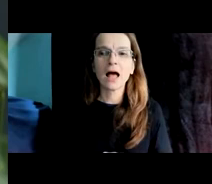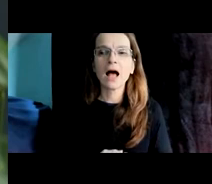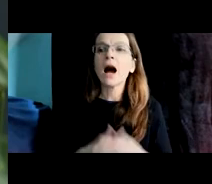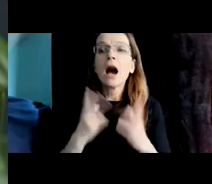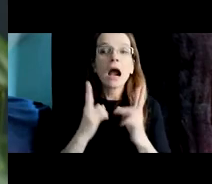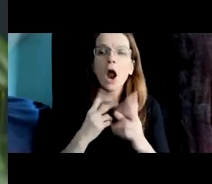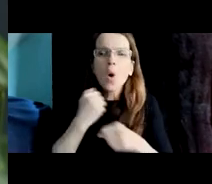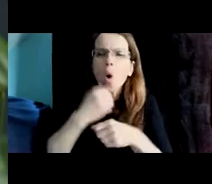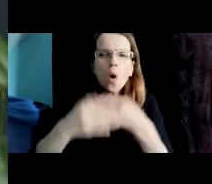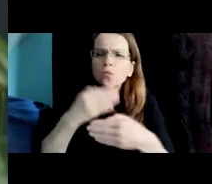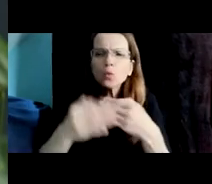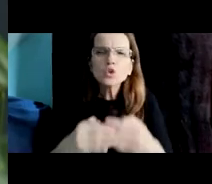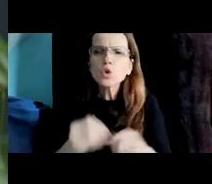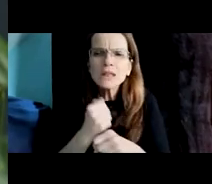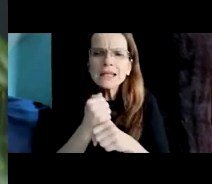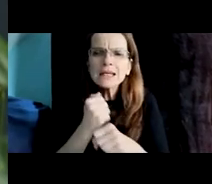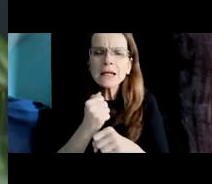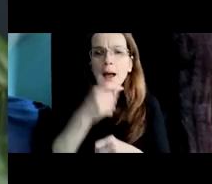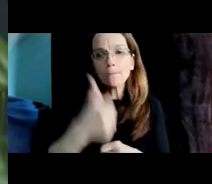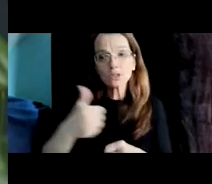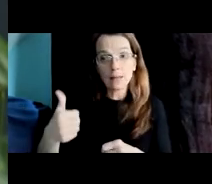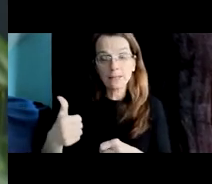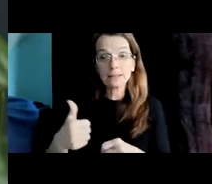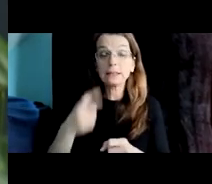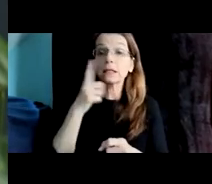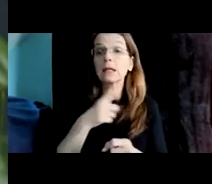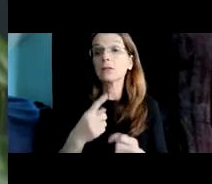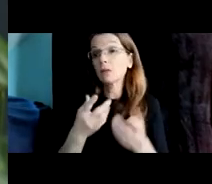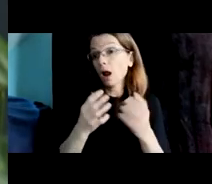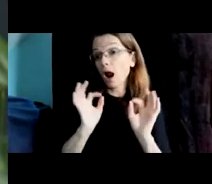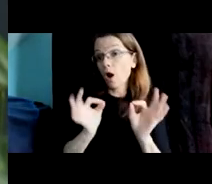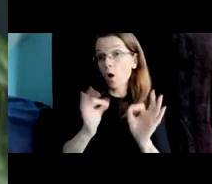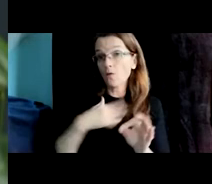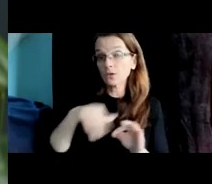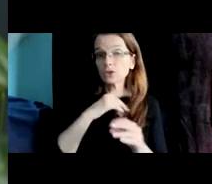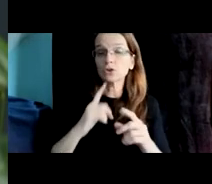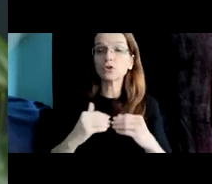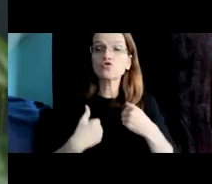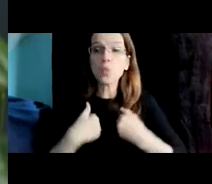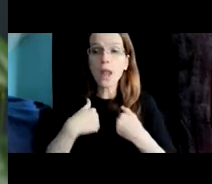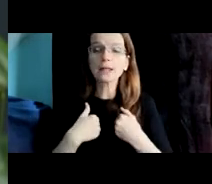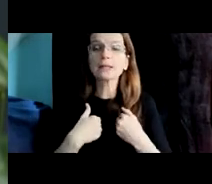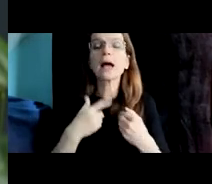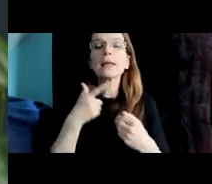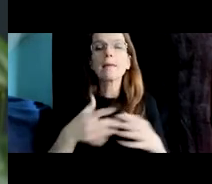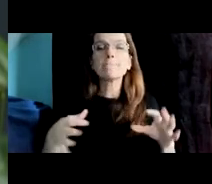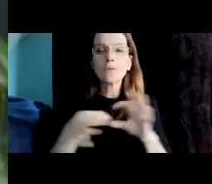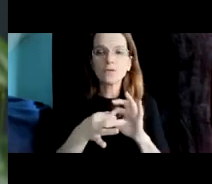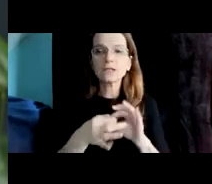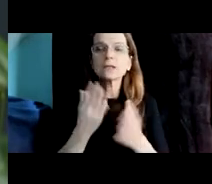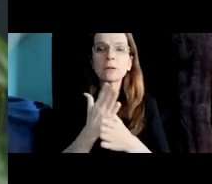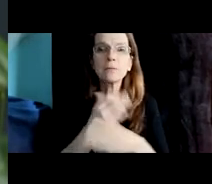Funkcioniranje posameznika in s tem kakovost našega življenja sta povezana s primernim delovanjem živčnega